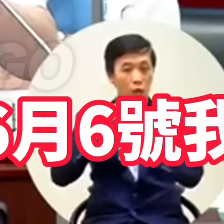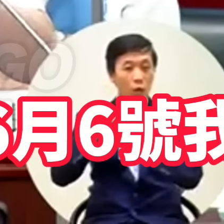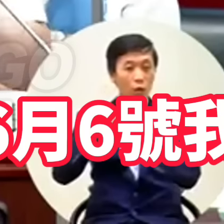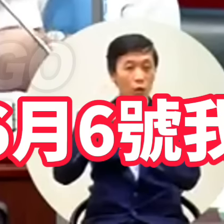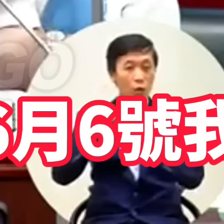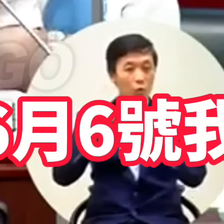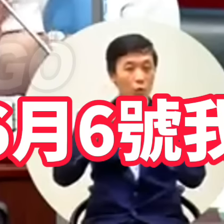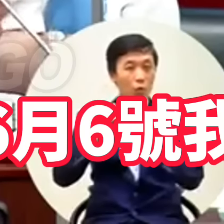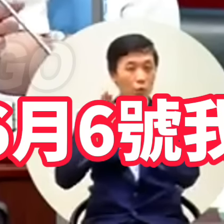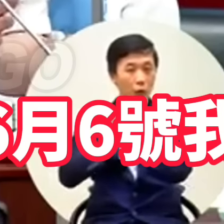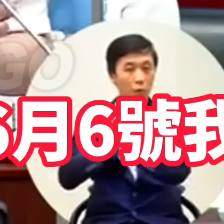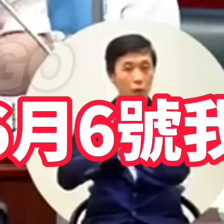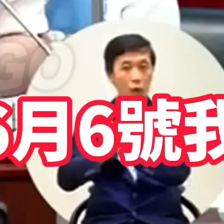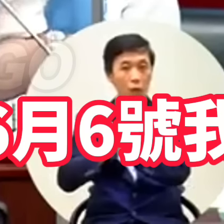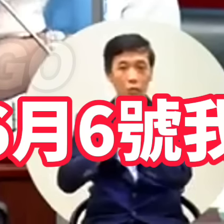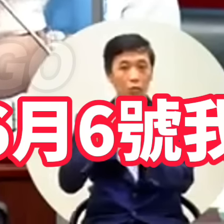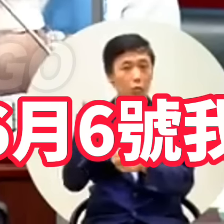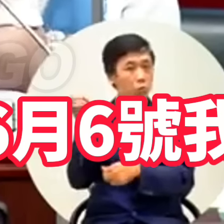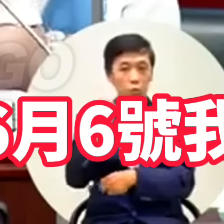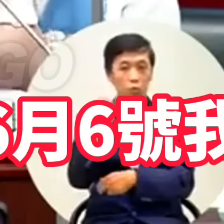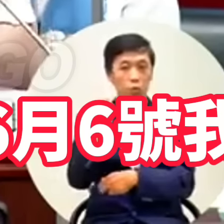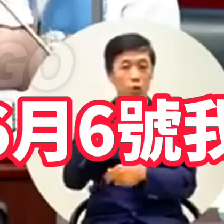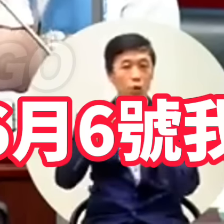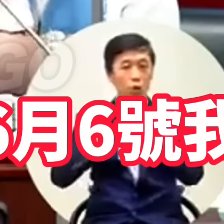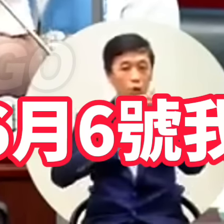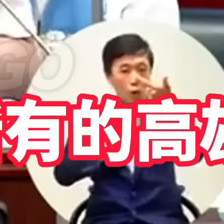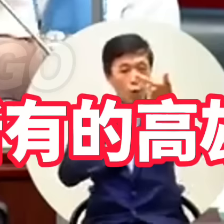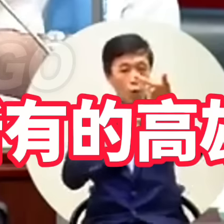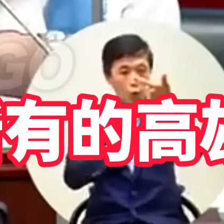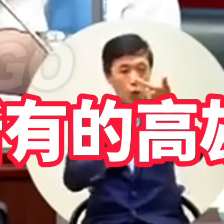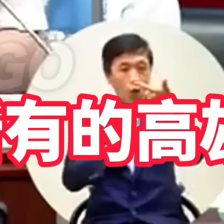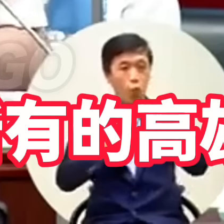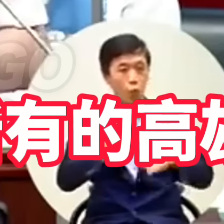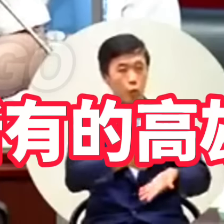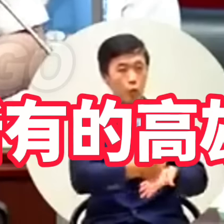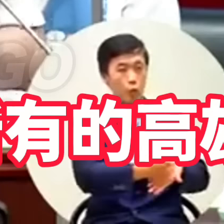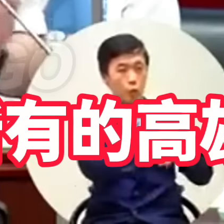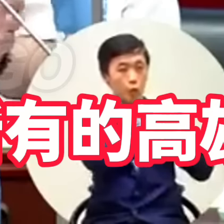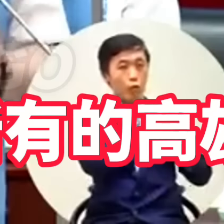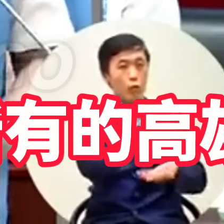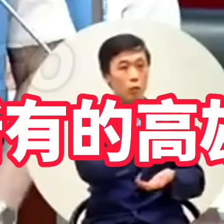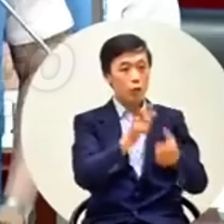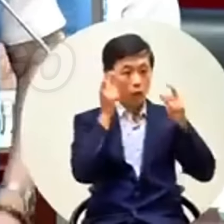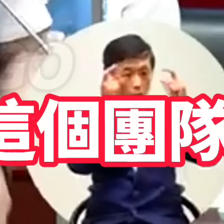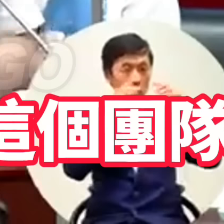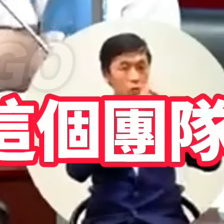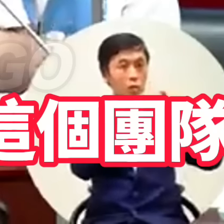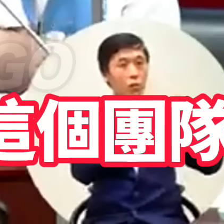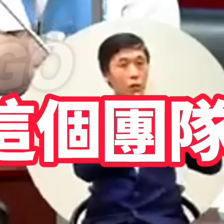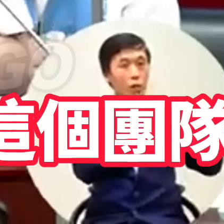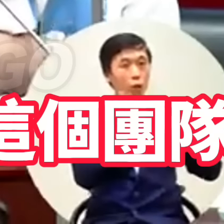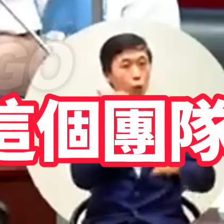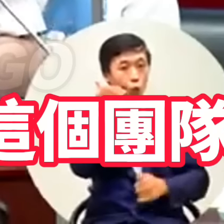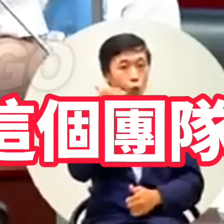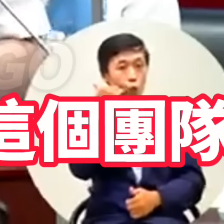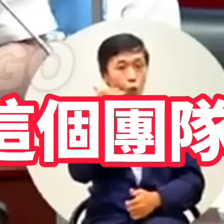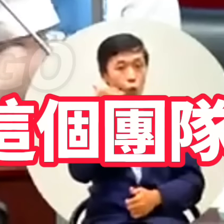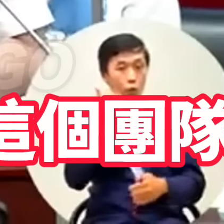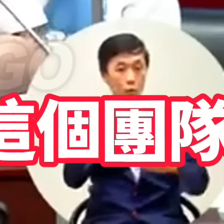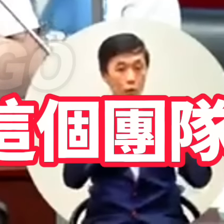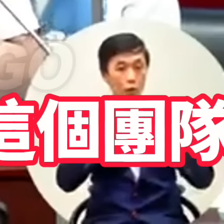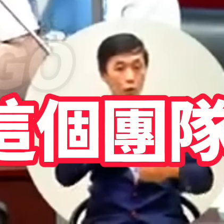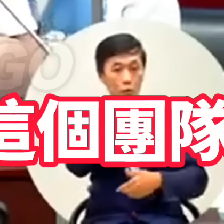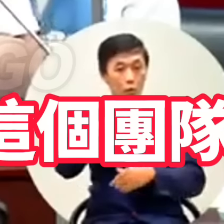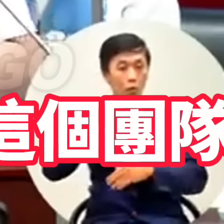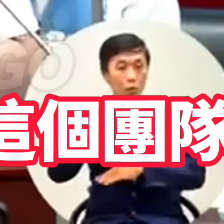说6月6号我绝对尊重我们所有的高雄市民，如果要我们这个团队